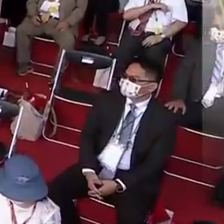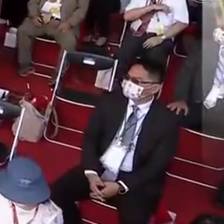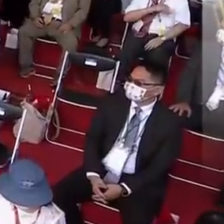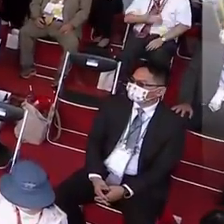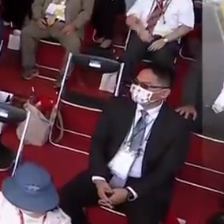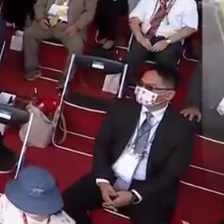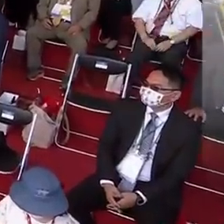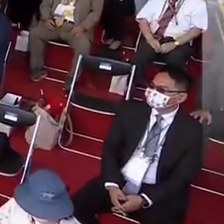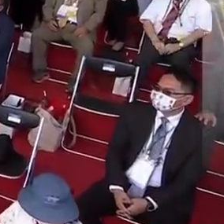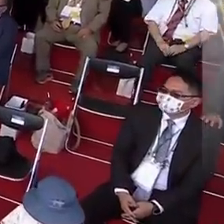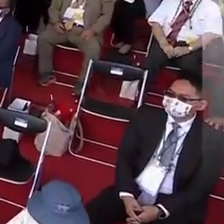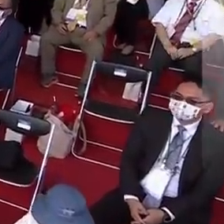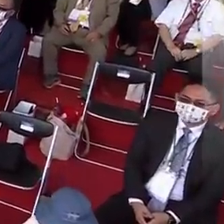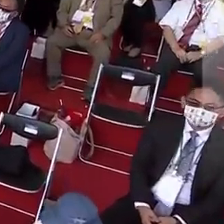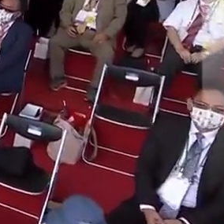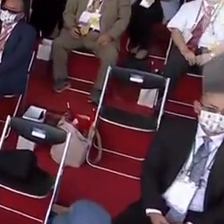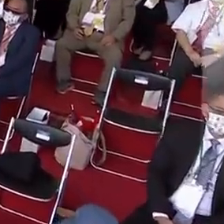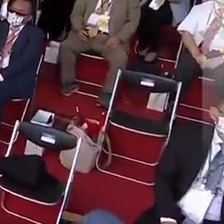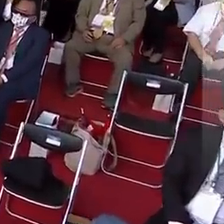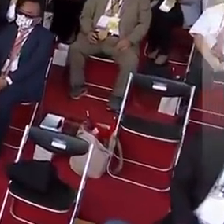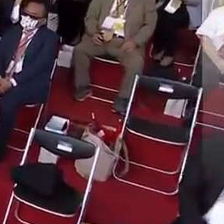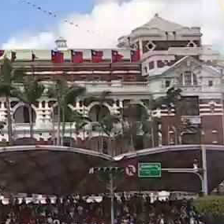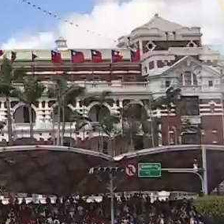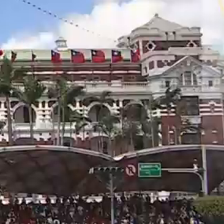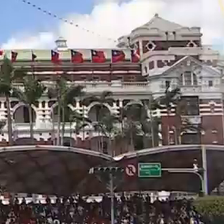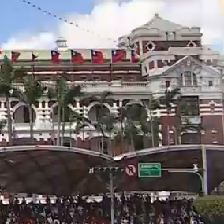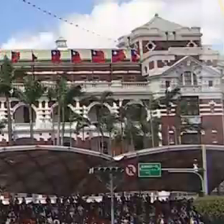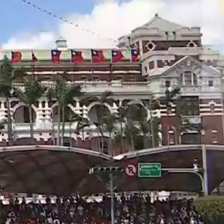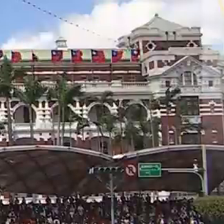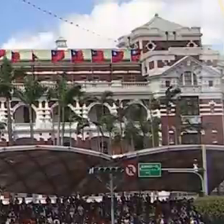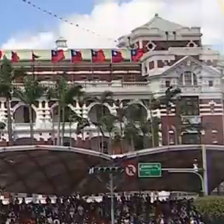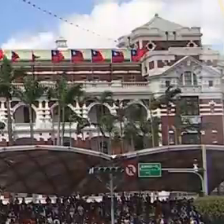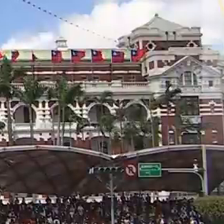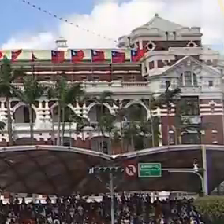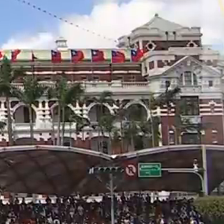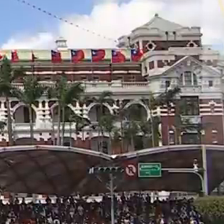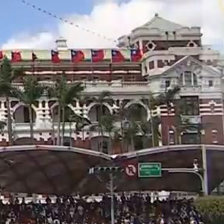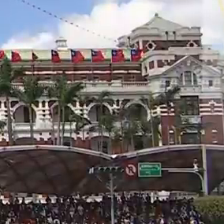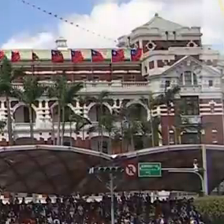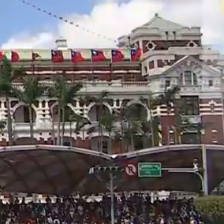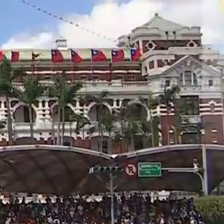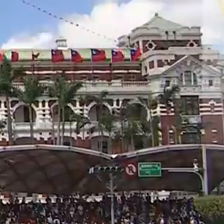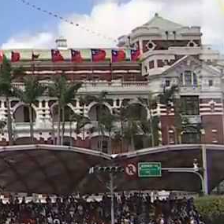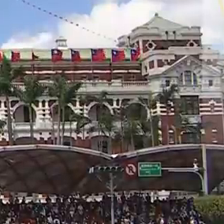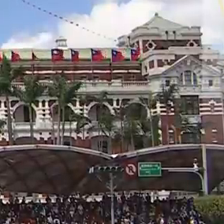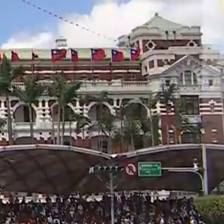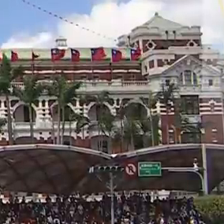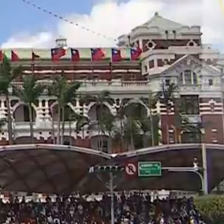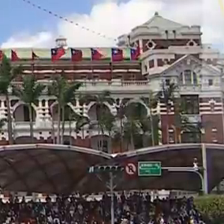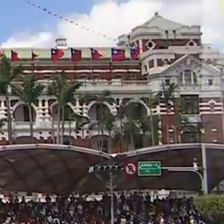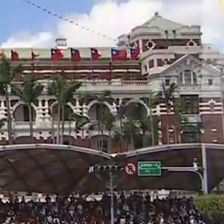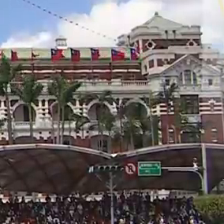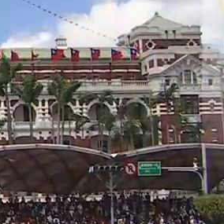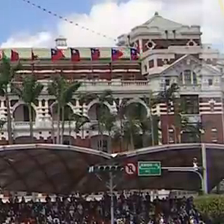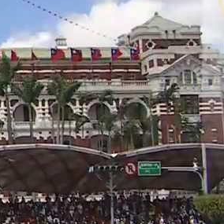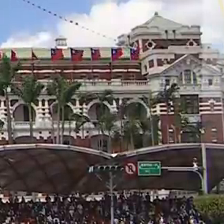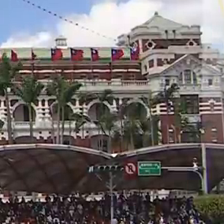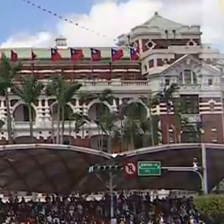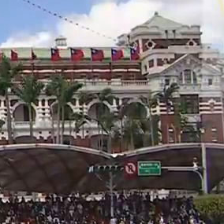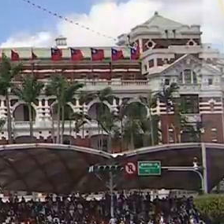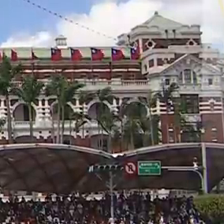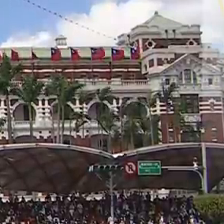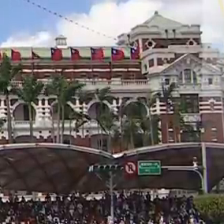侨胞代表致辞，主席介绍侨胞代表。